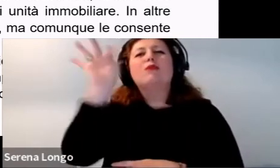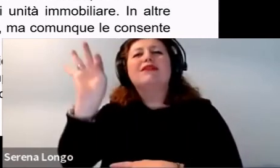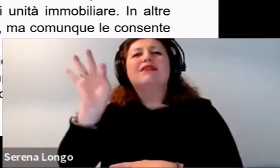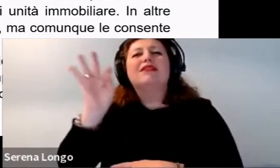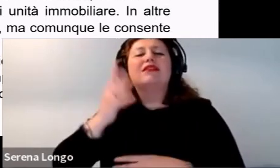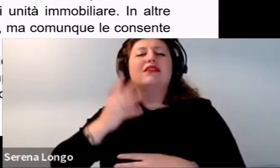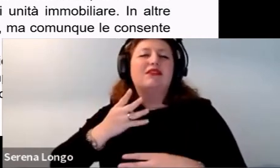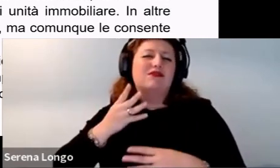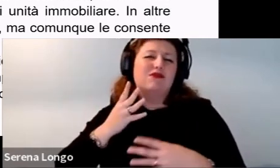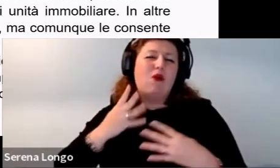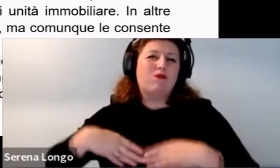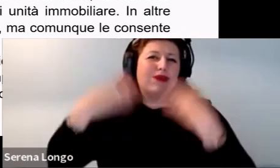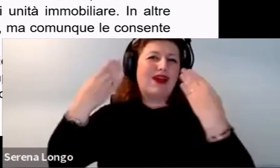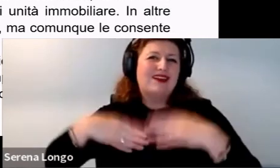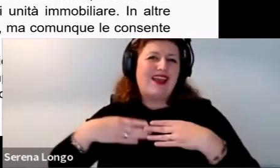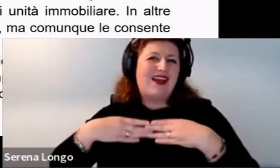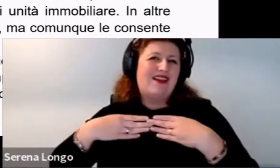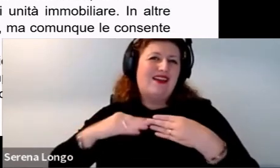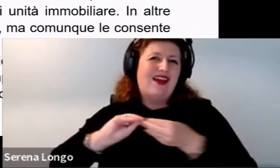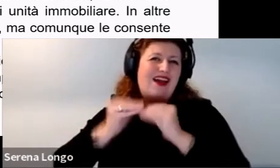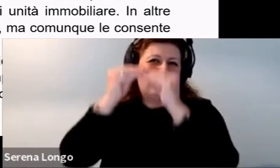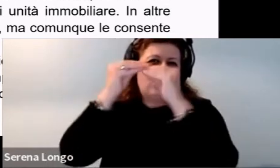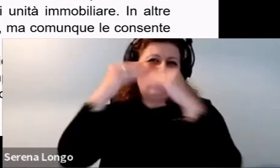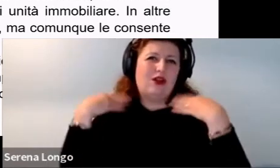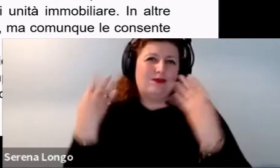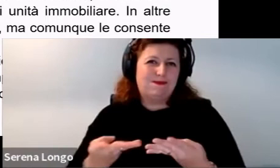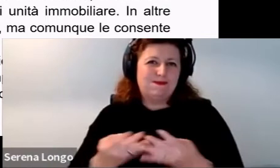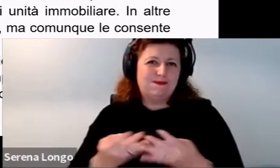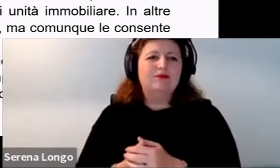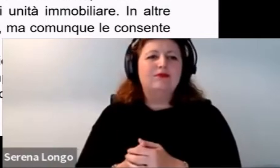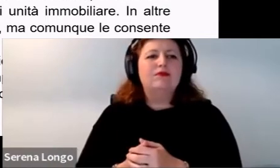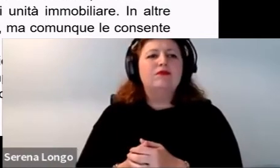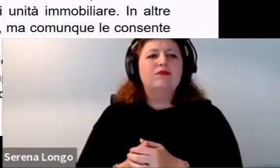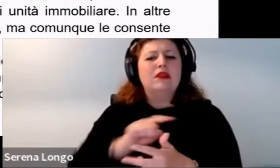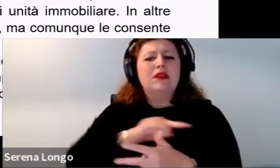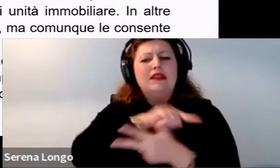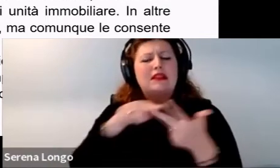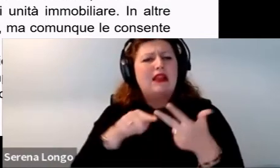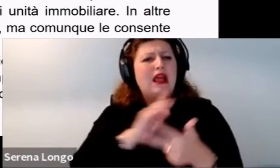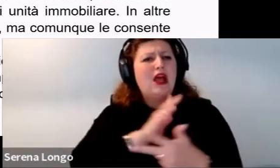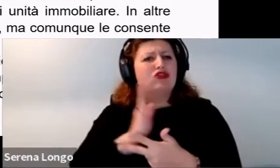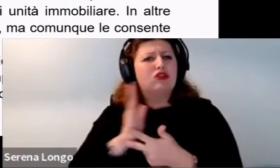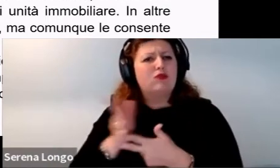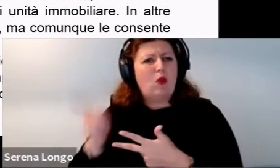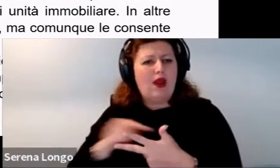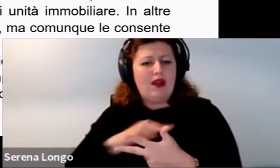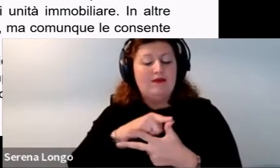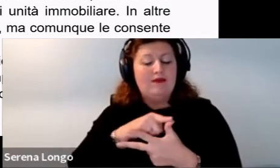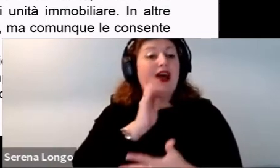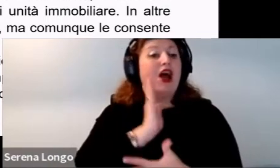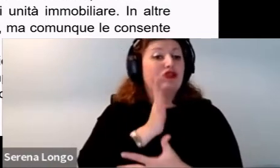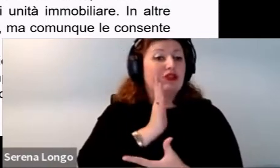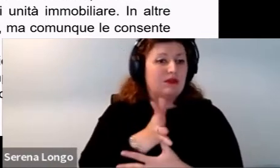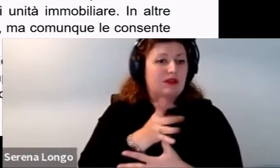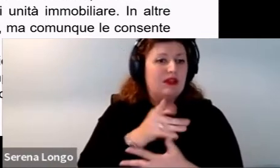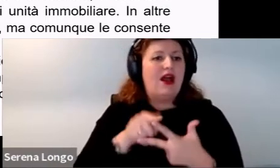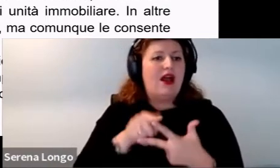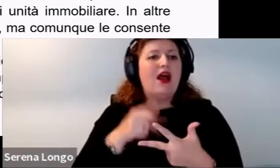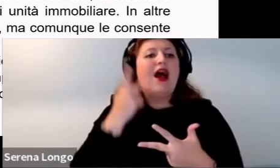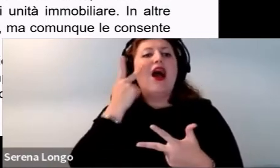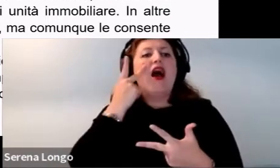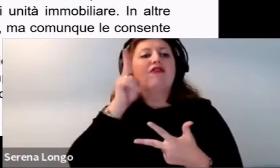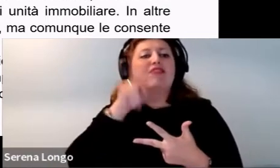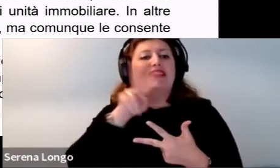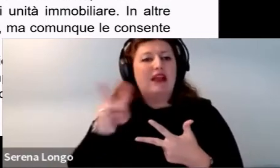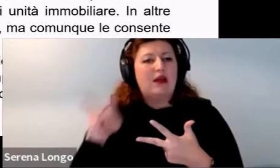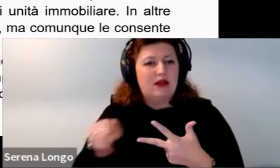barriere architettoniche, con tre categorie di fruibilità: l'accessibilità, la visitabilità e